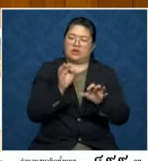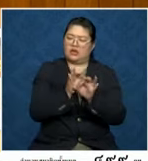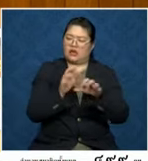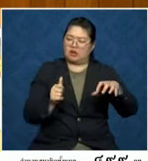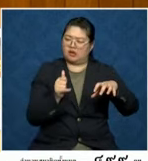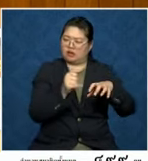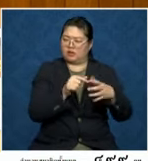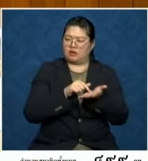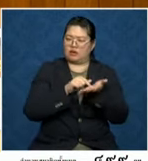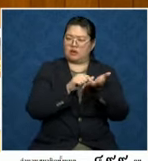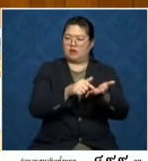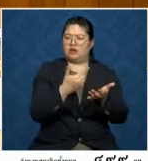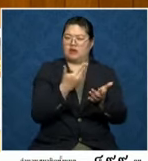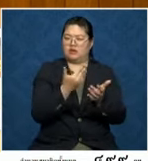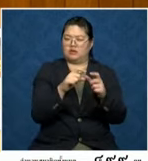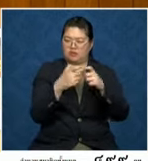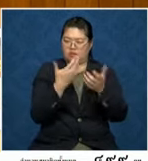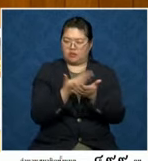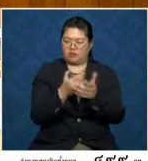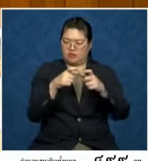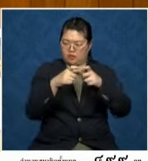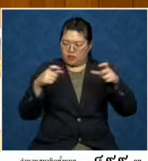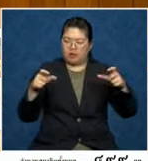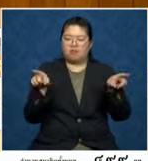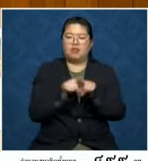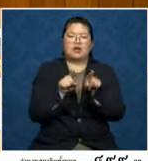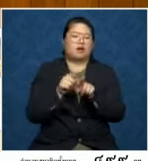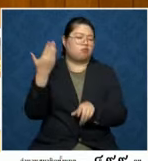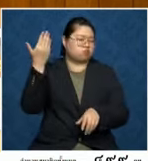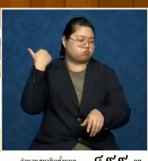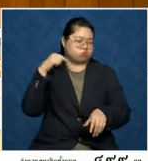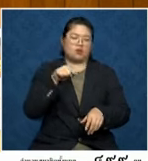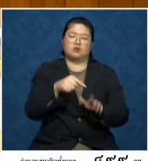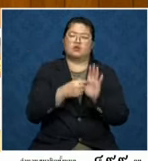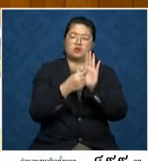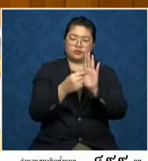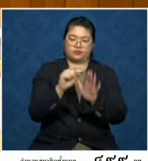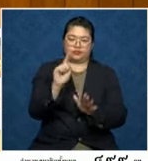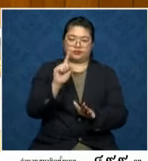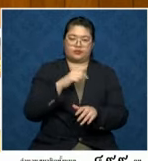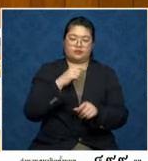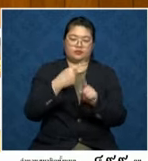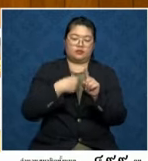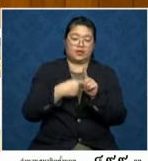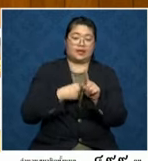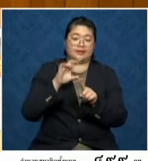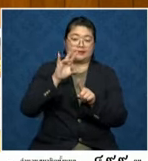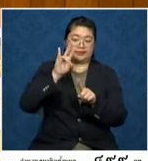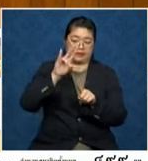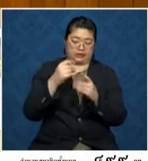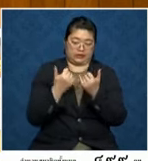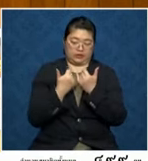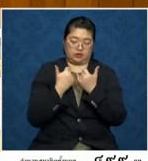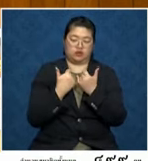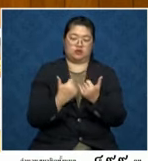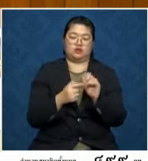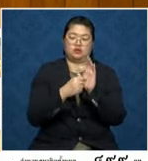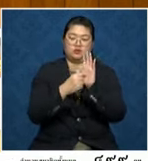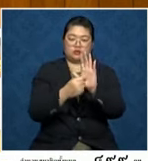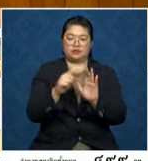ชำระมูลค่าสูงเหมือนเช่นในอดีตที่ผ่านมายกตัวอย่างในรอบ7เดือนของปัจจุบันเนี่ย